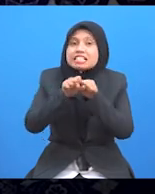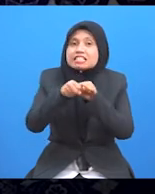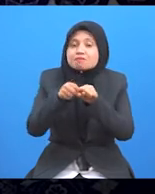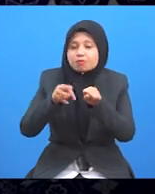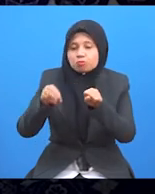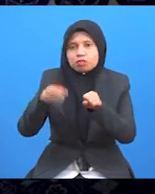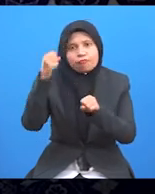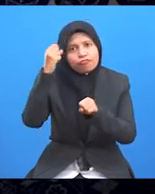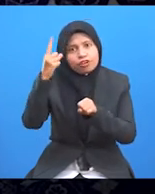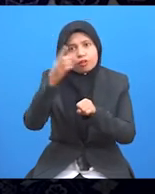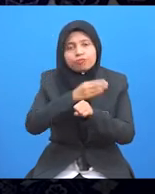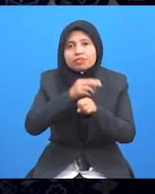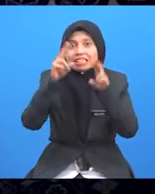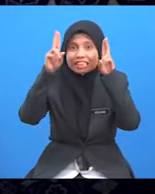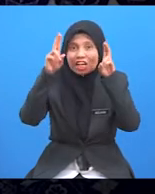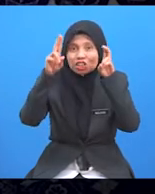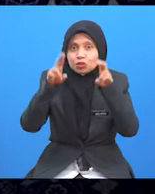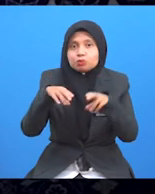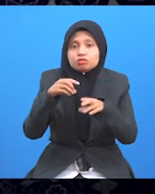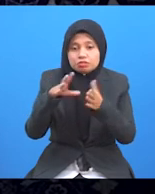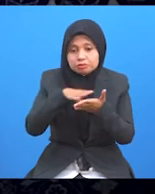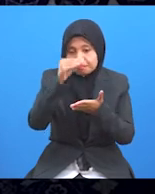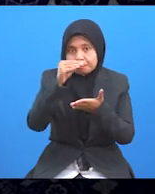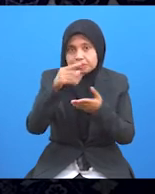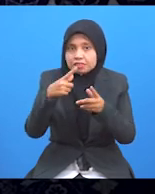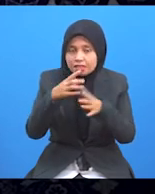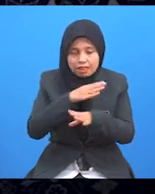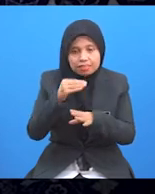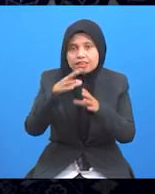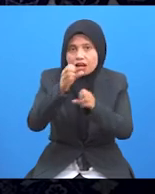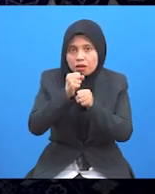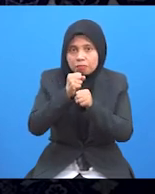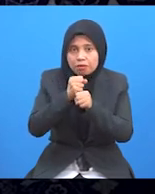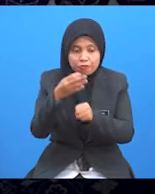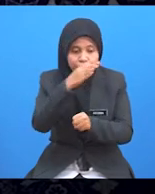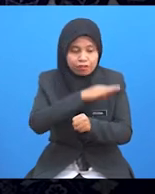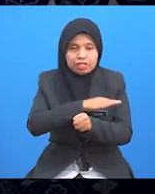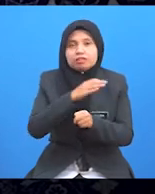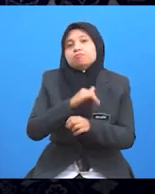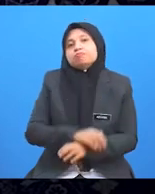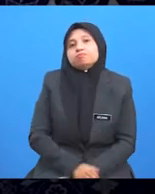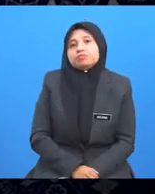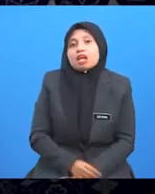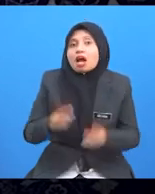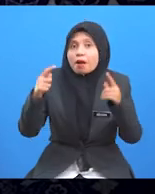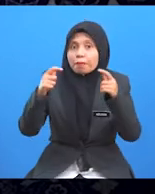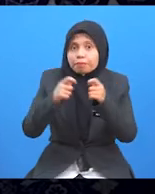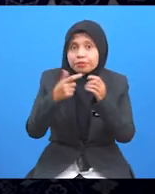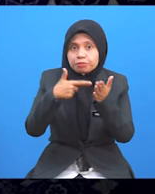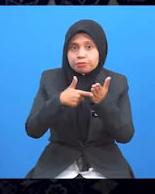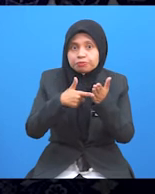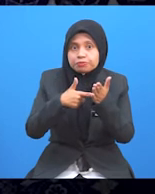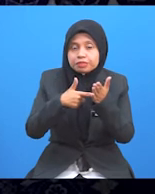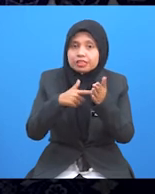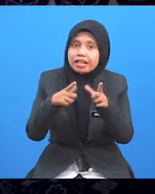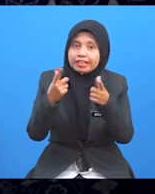Semoga murid-murid memahami tajuk yang telah dipelajari dan mendapat manfaat daripadanya. Bertemu lagi di